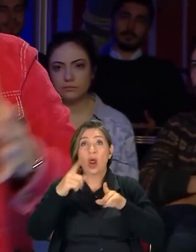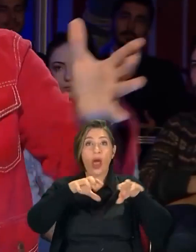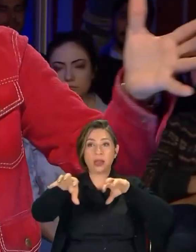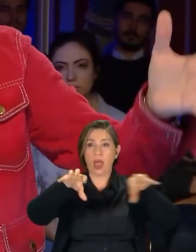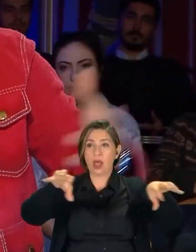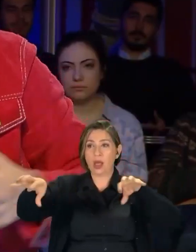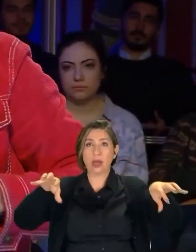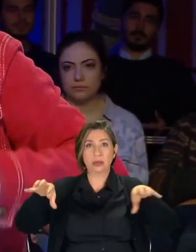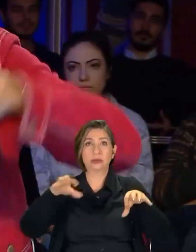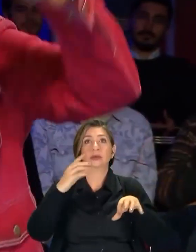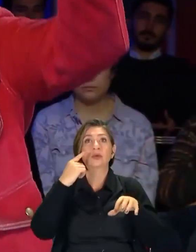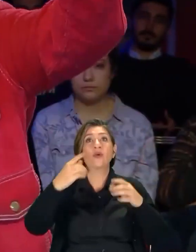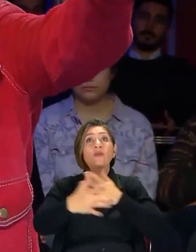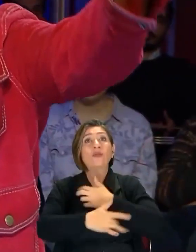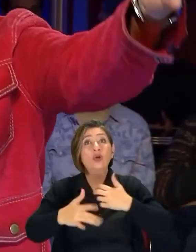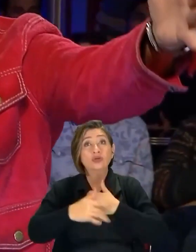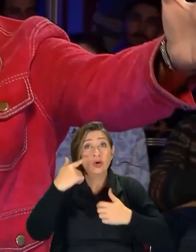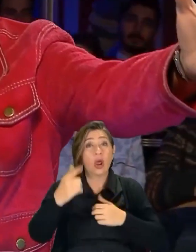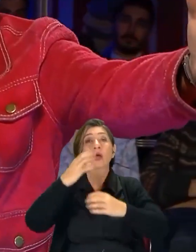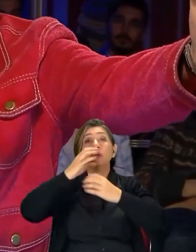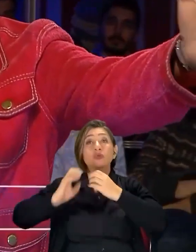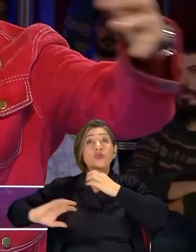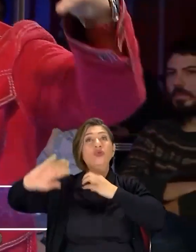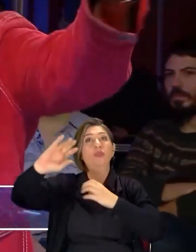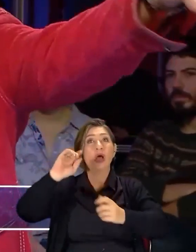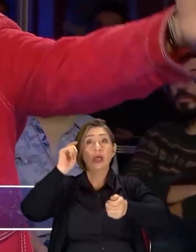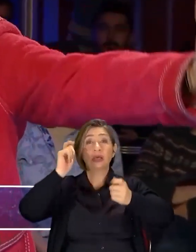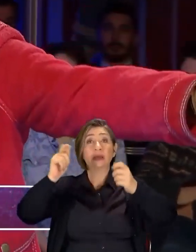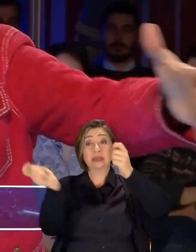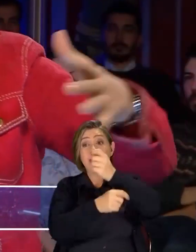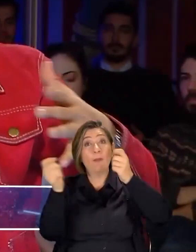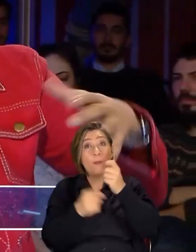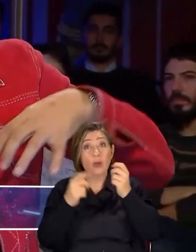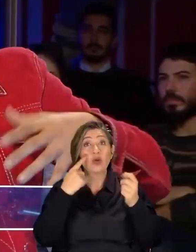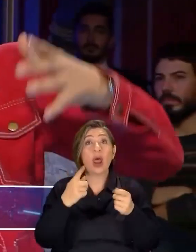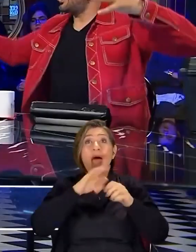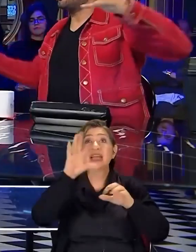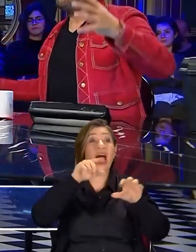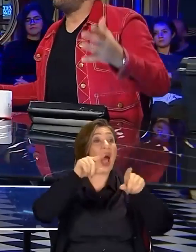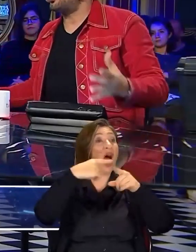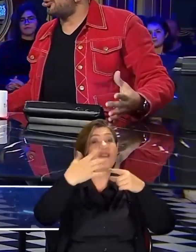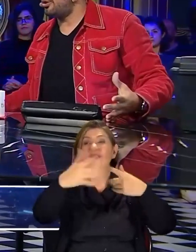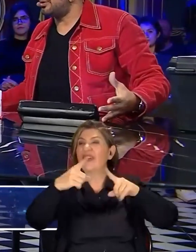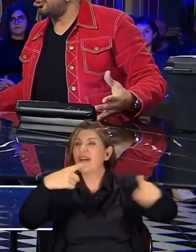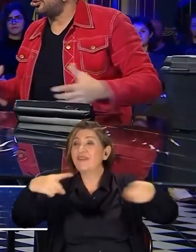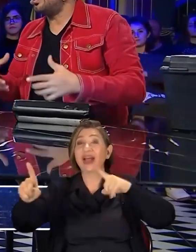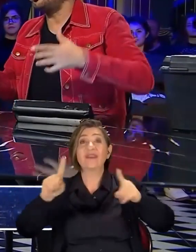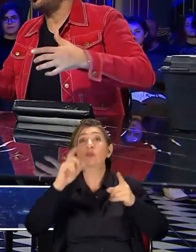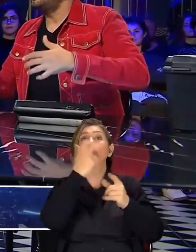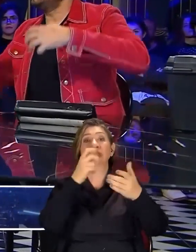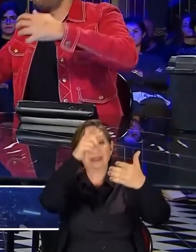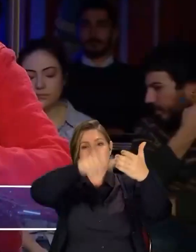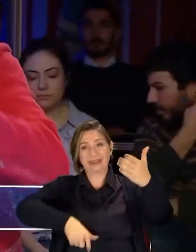biliyorsun Orada kaç parça varsa violon göre işte şeye göre e arkada timpani varsa timpani göre herkese göre bir partisyon yazılıyor